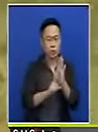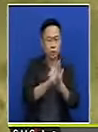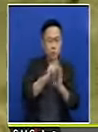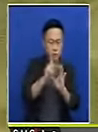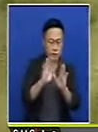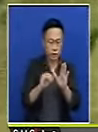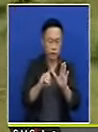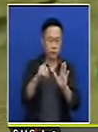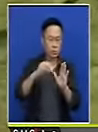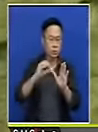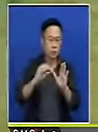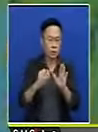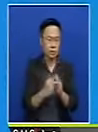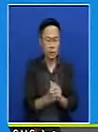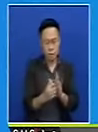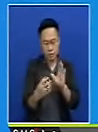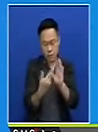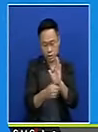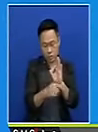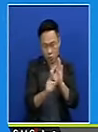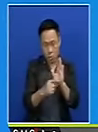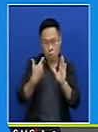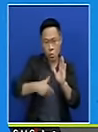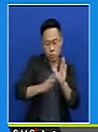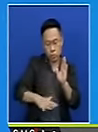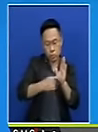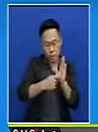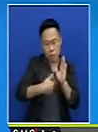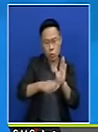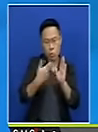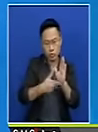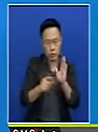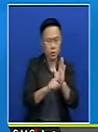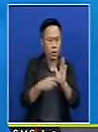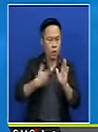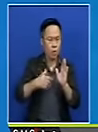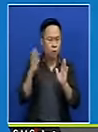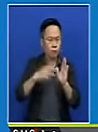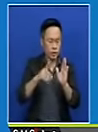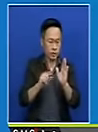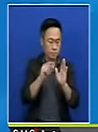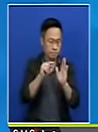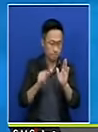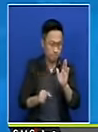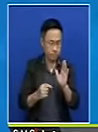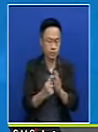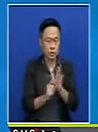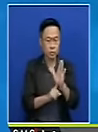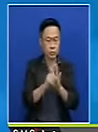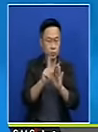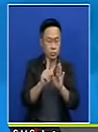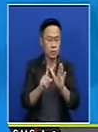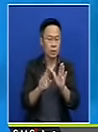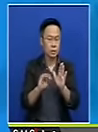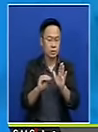มิสูงสุด41องศาเซลเซียสภาคตะวันออกอากาศร้อนโดยทั่วไปอากาศร้อนจัดในบางพื้นที่ฝนร้อยละ20ของพื้นที่นะครับอุณหภู